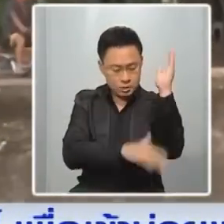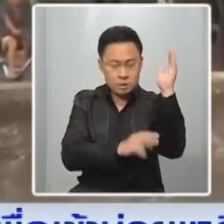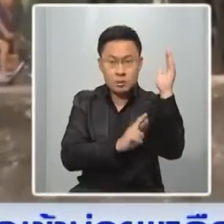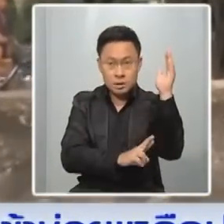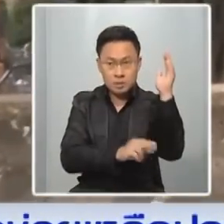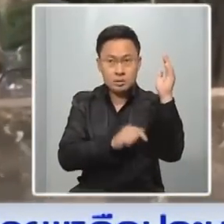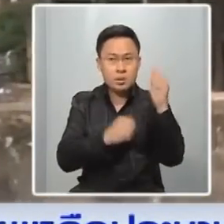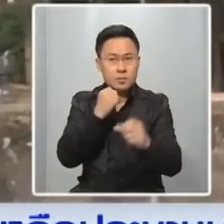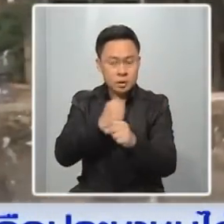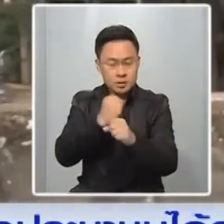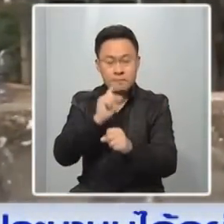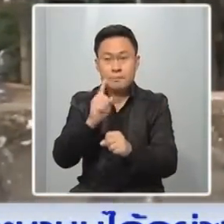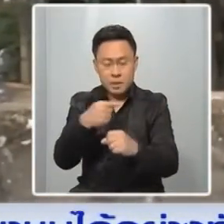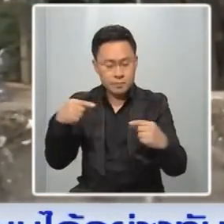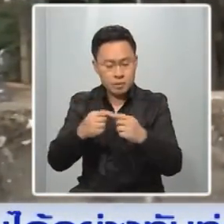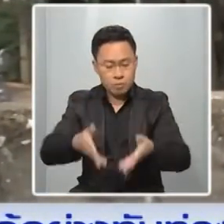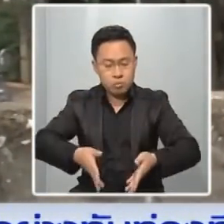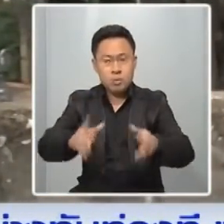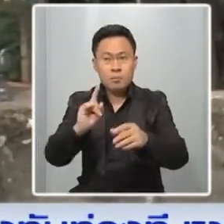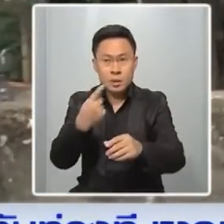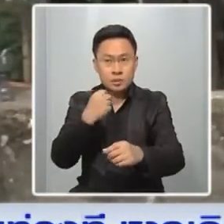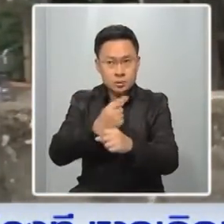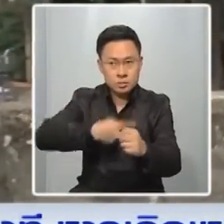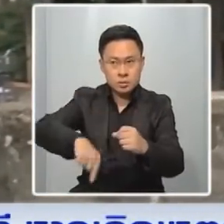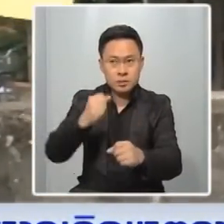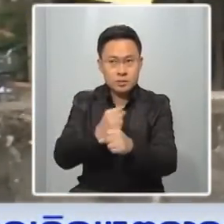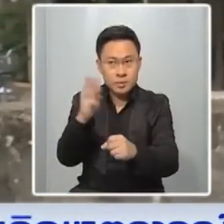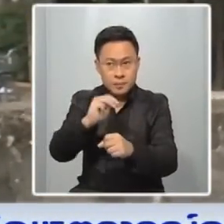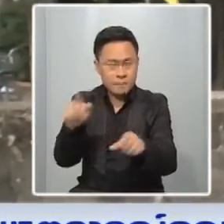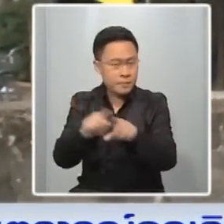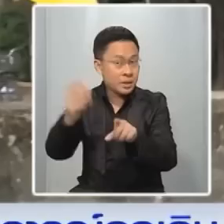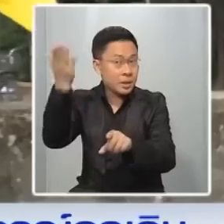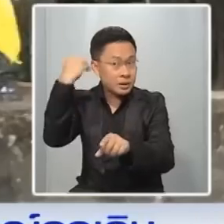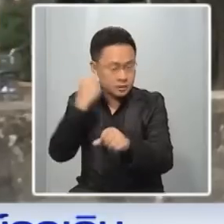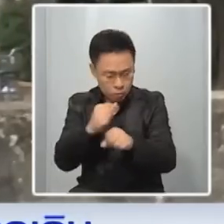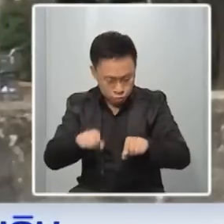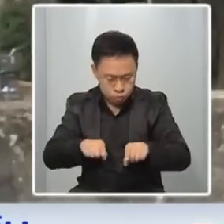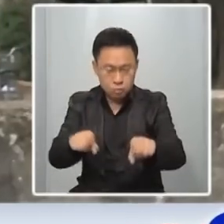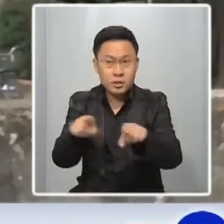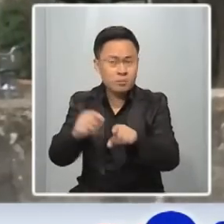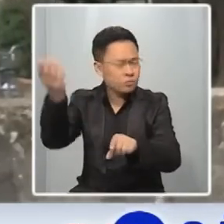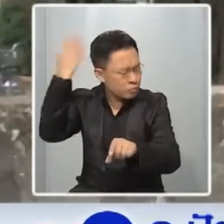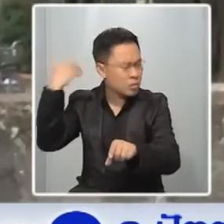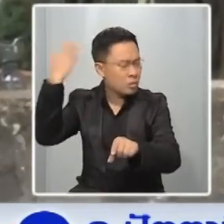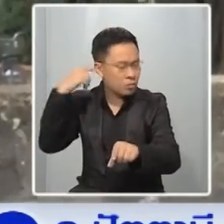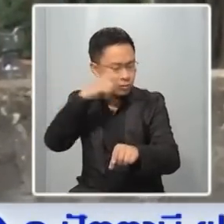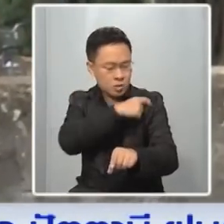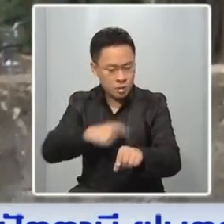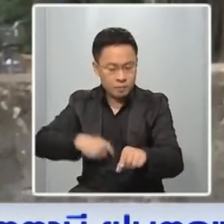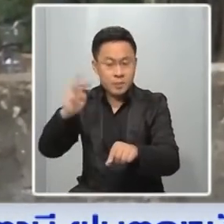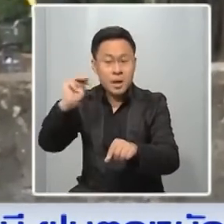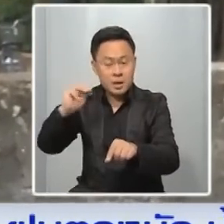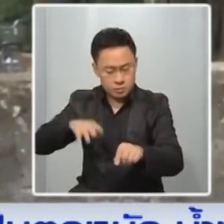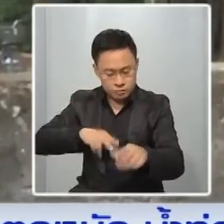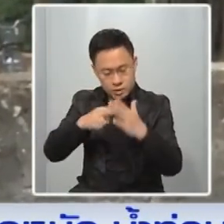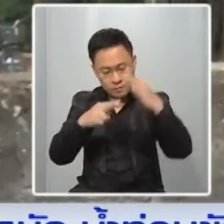จจุบันได้สร้างใหม่เป็นสะพานคอนกรีตชาวบ้านจึงได้พร้อมใจกันสร้างสะพานไม้เหมือนในอดีตคู่ขนานอีกครั้งเพื่อพร้อมใจกันย้อนอดีต